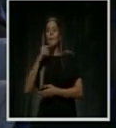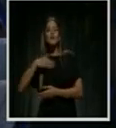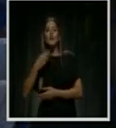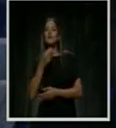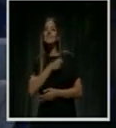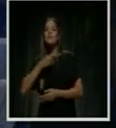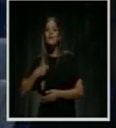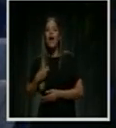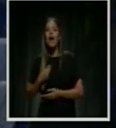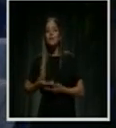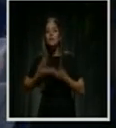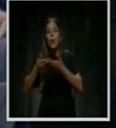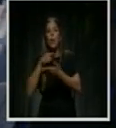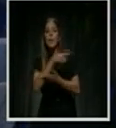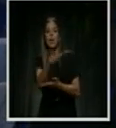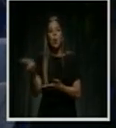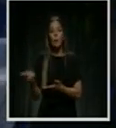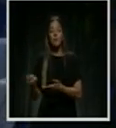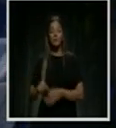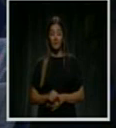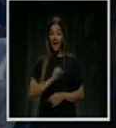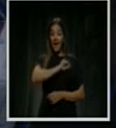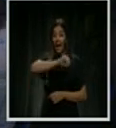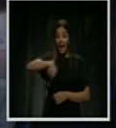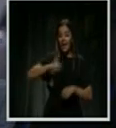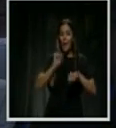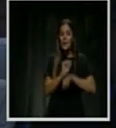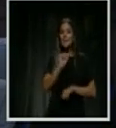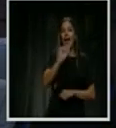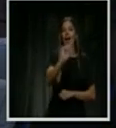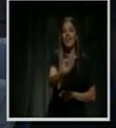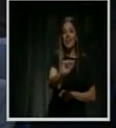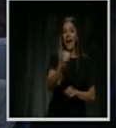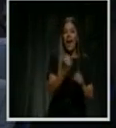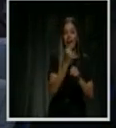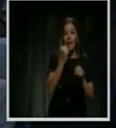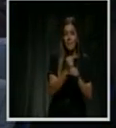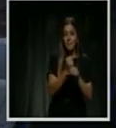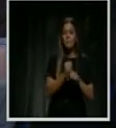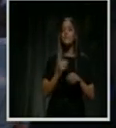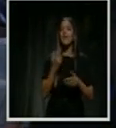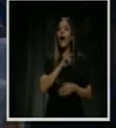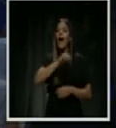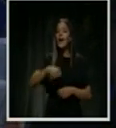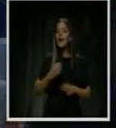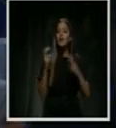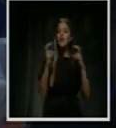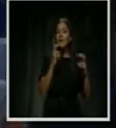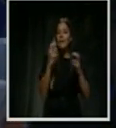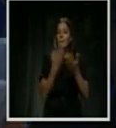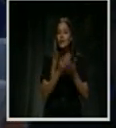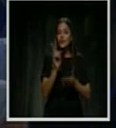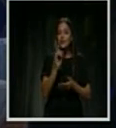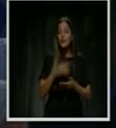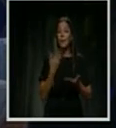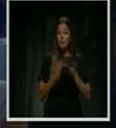għalik. Għalik, aħna minna l-ġlieda biex nkunu nistaw kunem